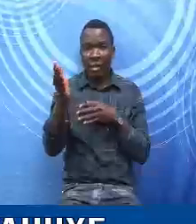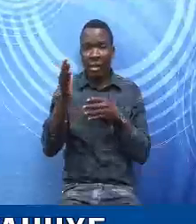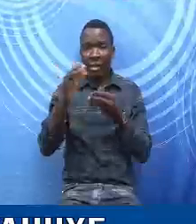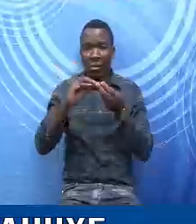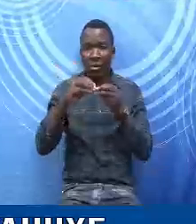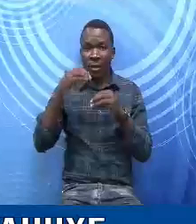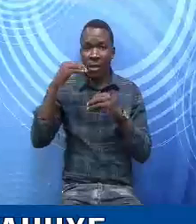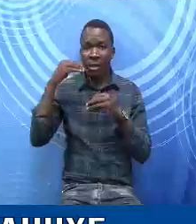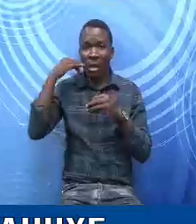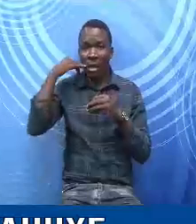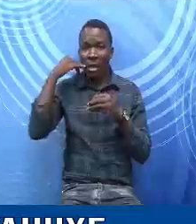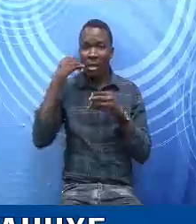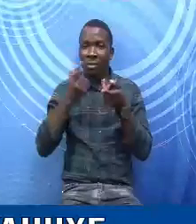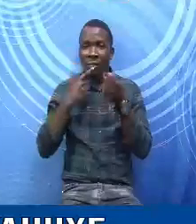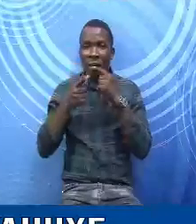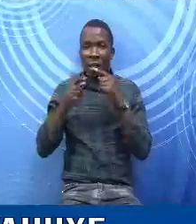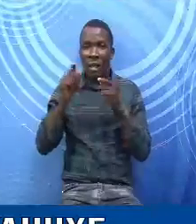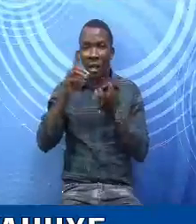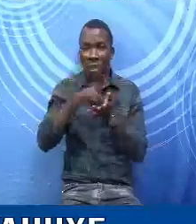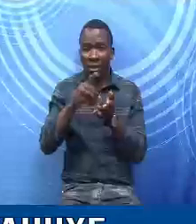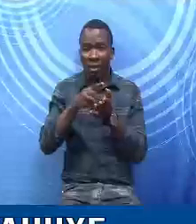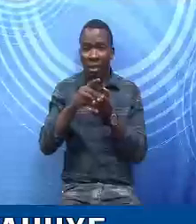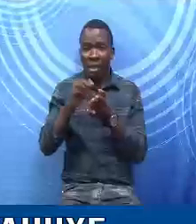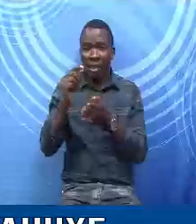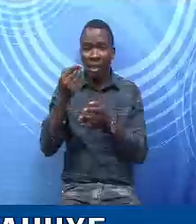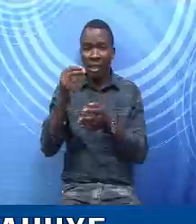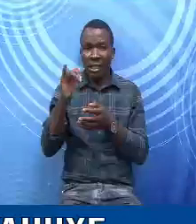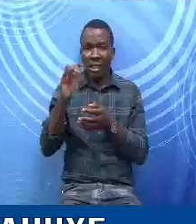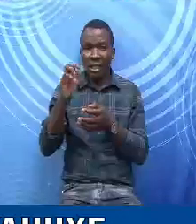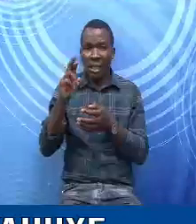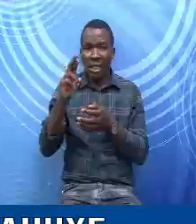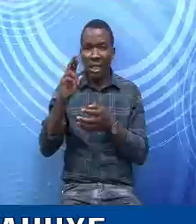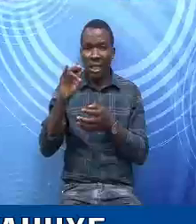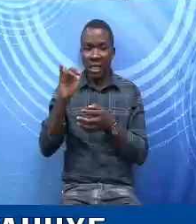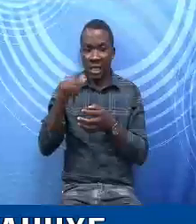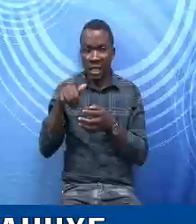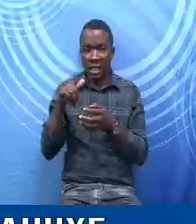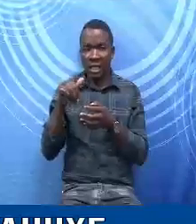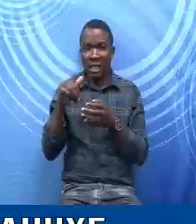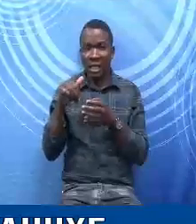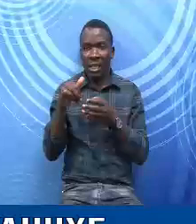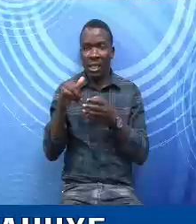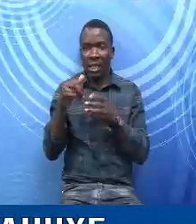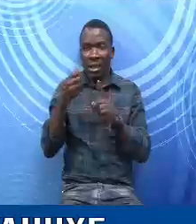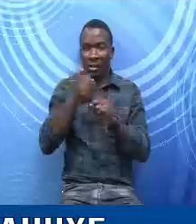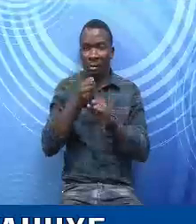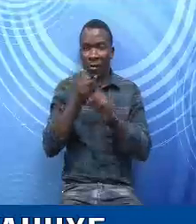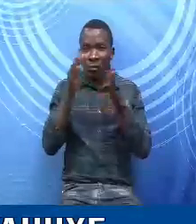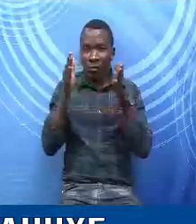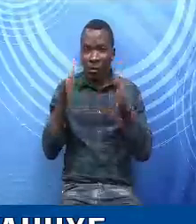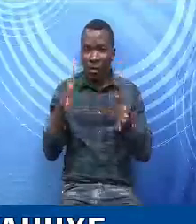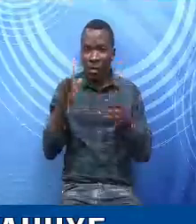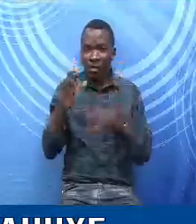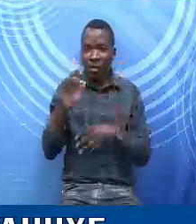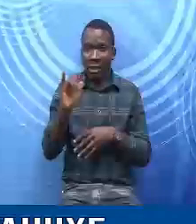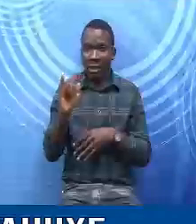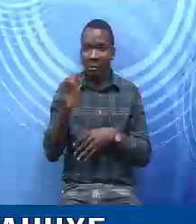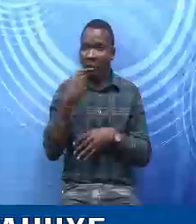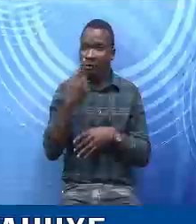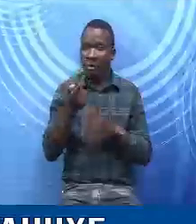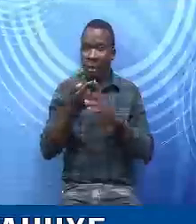telefone tuvugana na Dr. Murangira Thierry umuvugizi w'umusigire w'urwego rw'ubugenzacyaha RIB yavuze ko batangiye ibikorwa